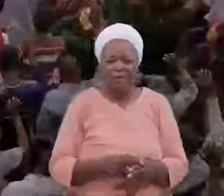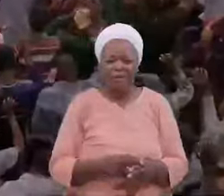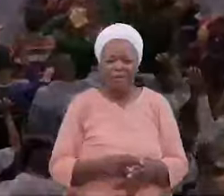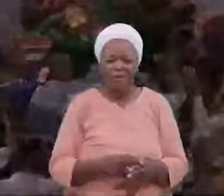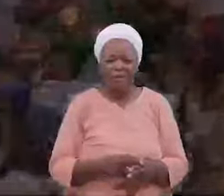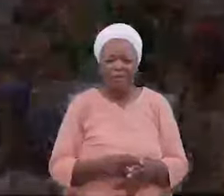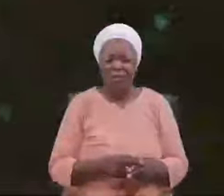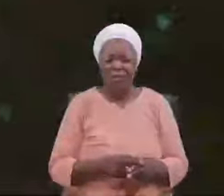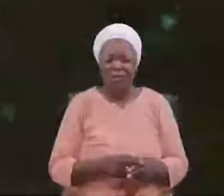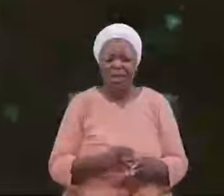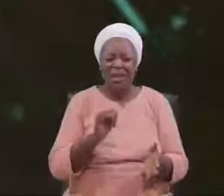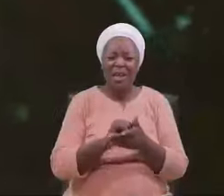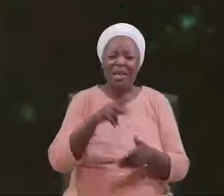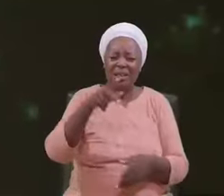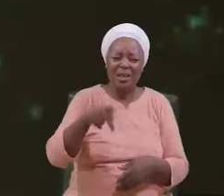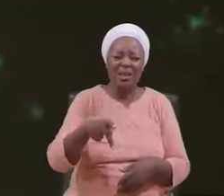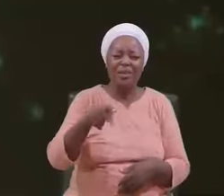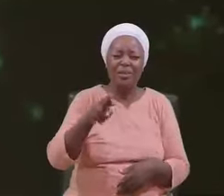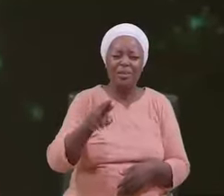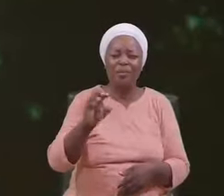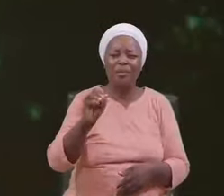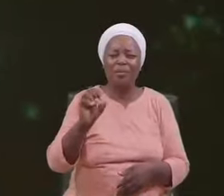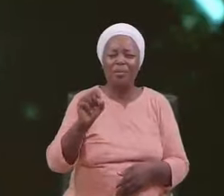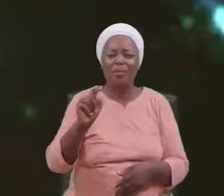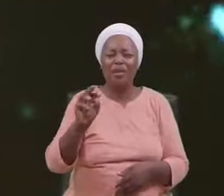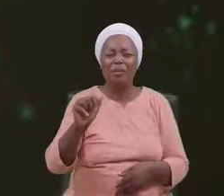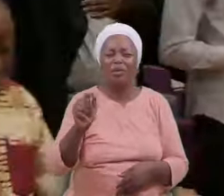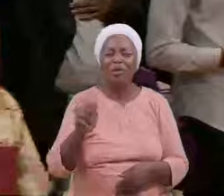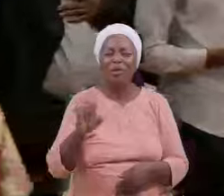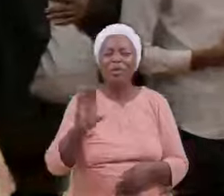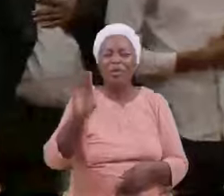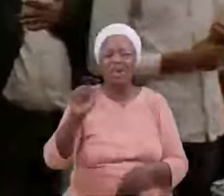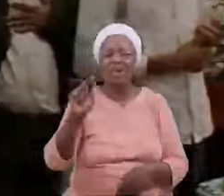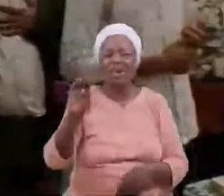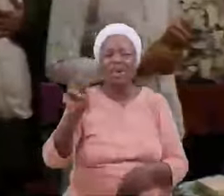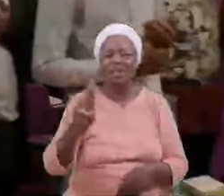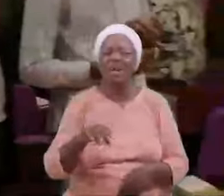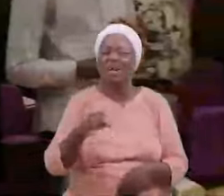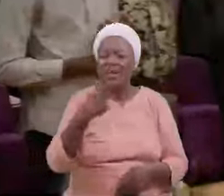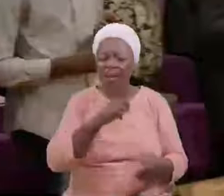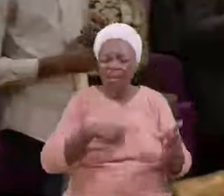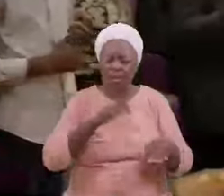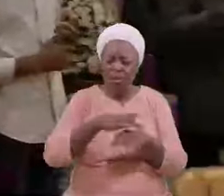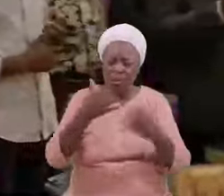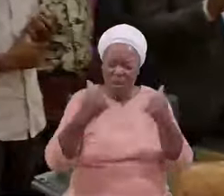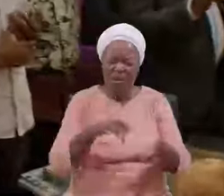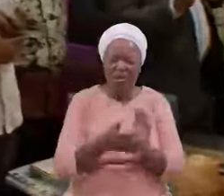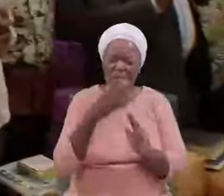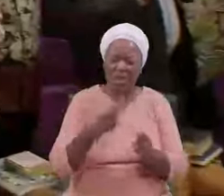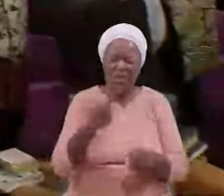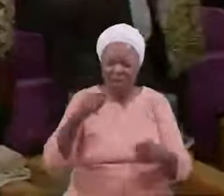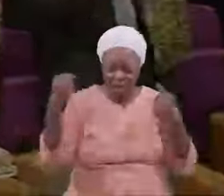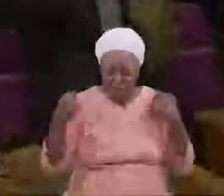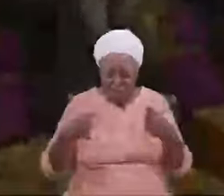Le cancer de la prostate, que le Seigneur vous touche maintenant. Que la douleur,